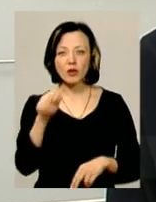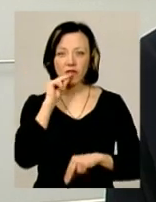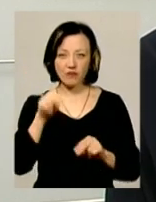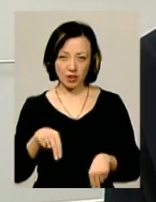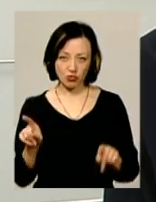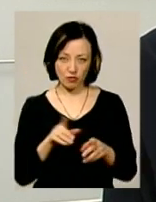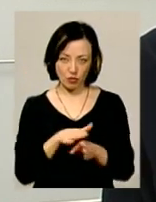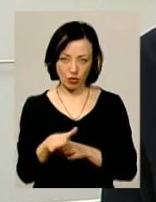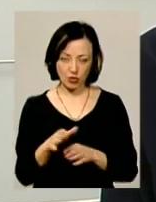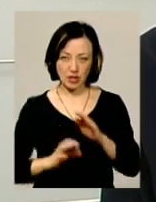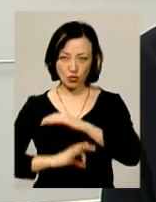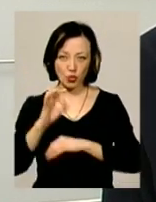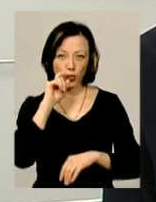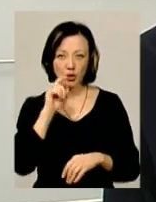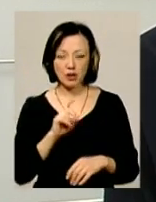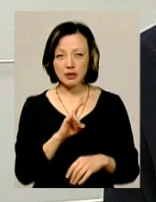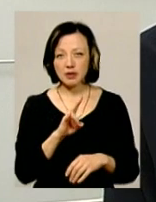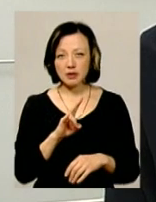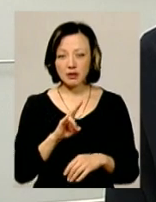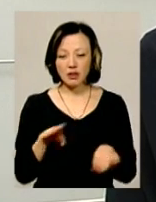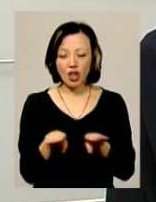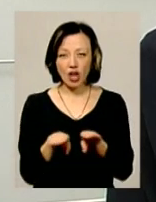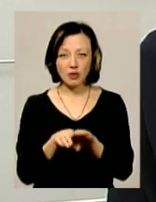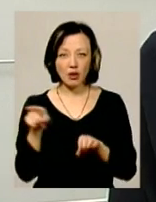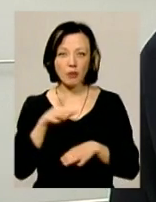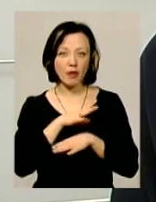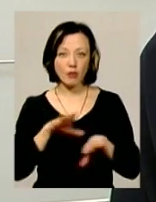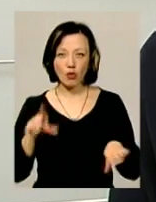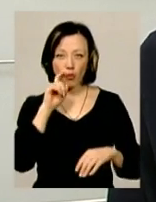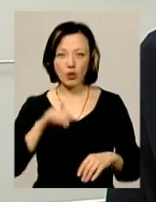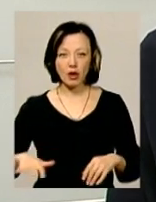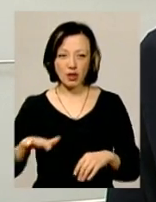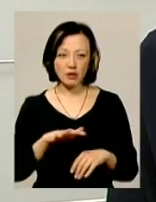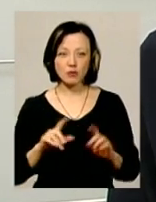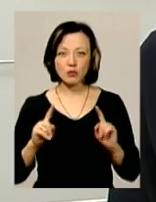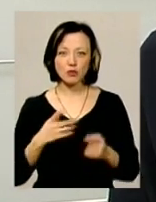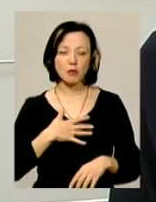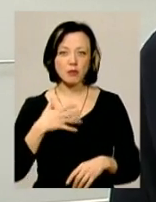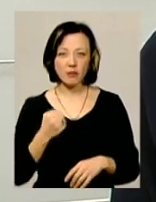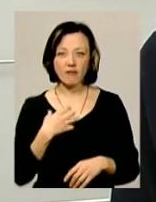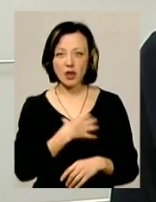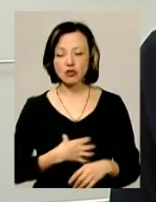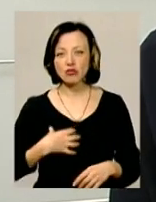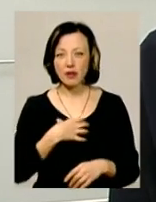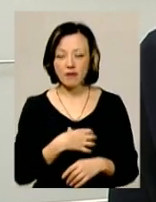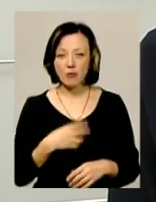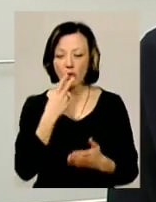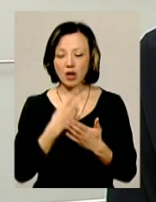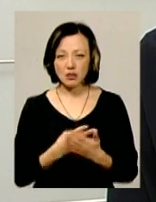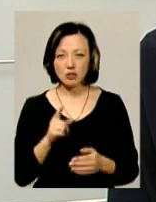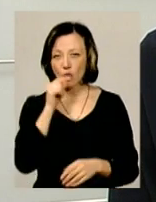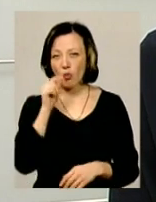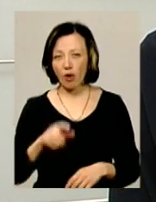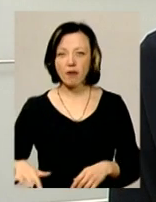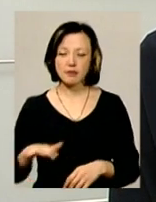що відбулося на сході України, і що начебто там не було України. То було дуже принципово важливим показати, що